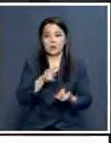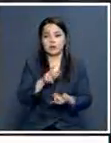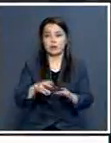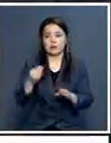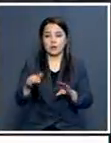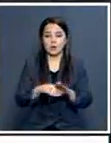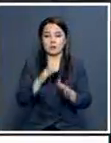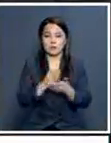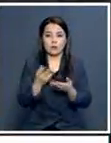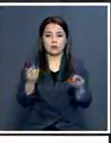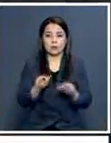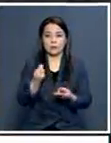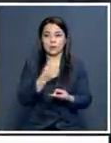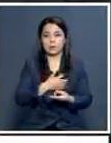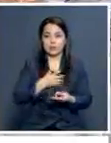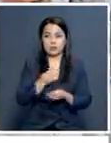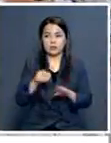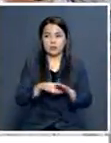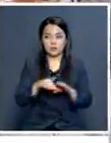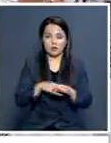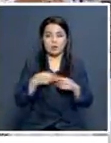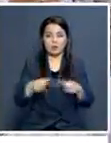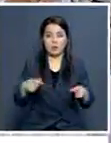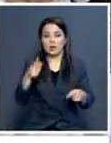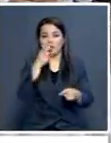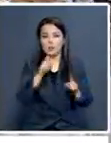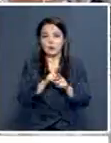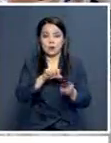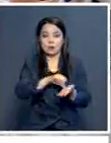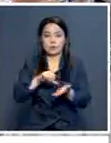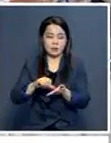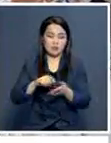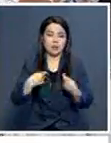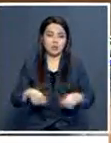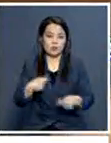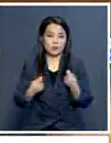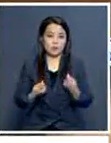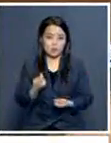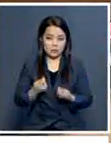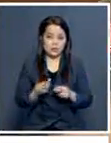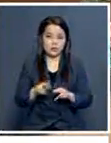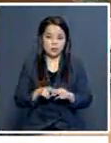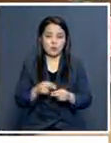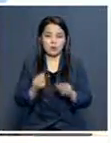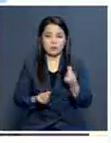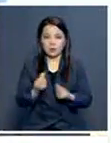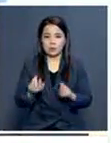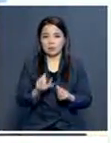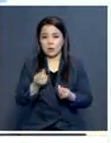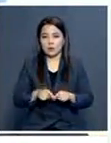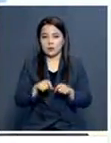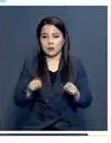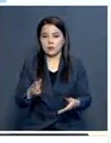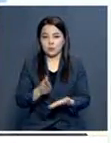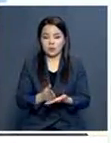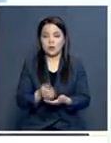Ал қажетті қаражатты жинау үшін еліміздегі әр түрлі этнос өкілдері жәрмеңке өткізіп, ұтыс ойнатты. Әр ұлттан, әр